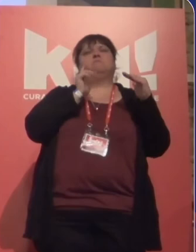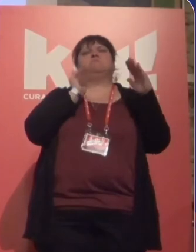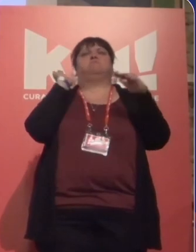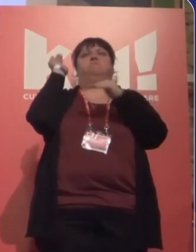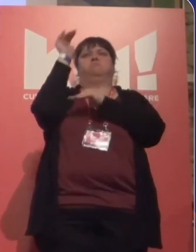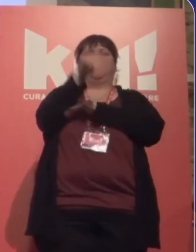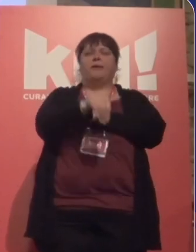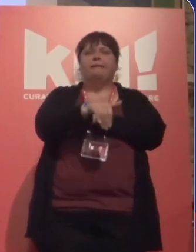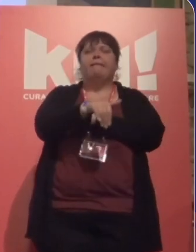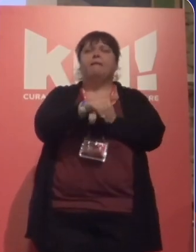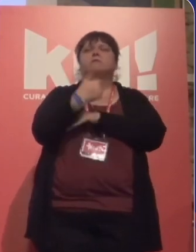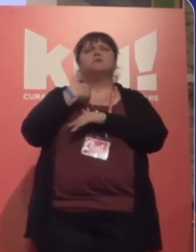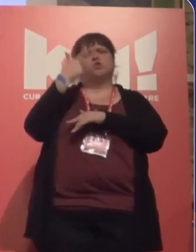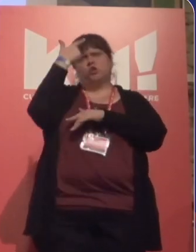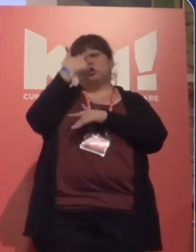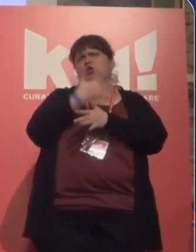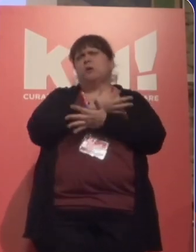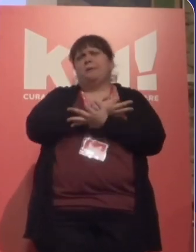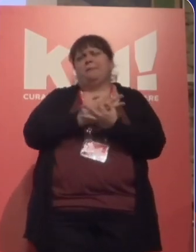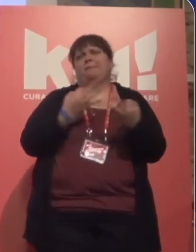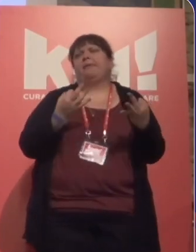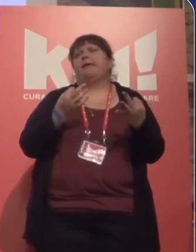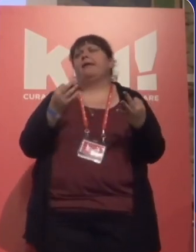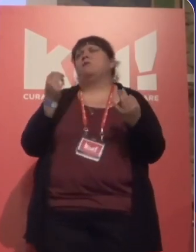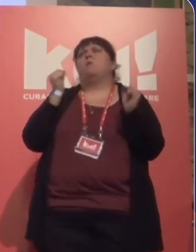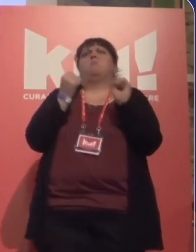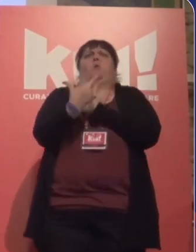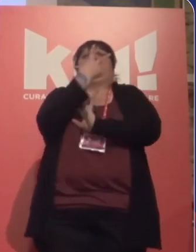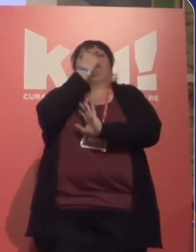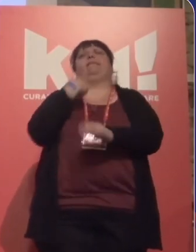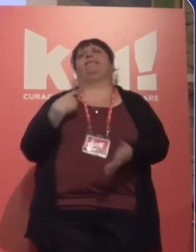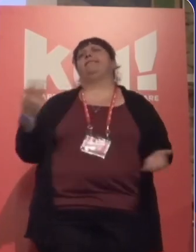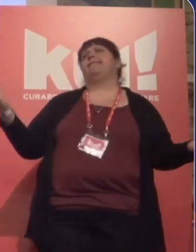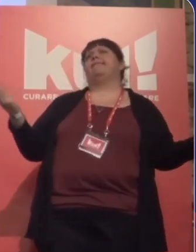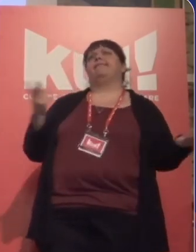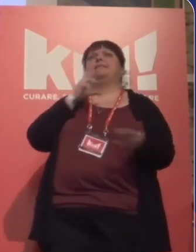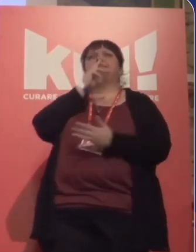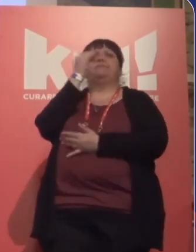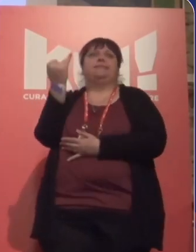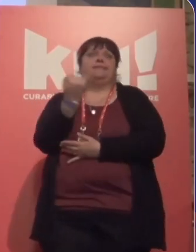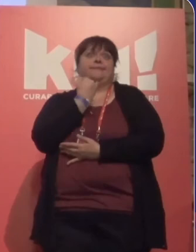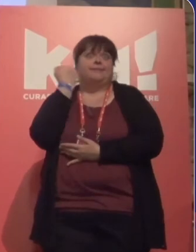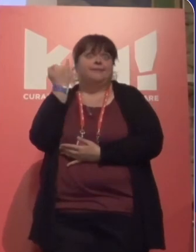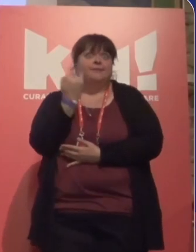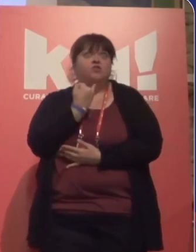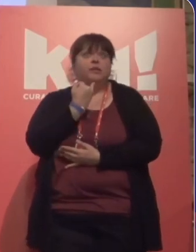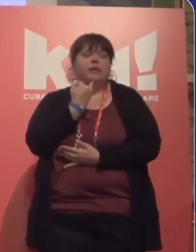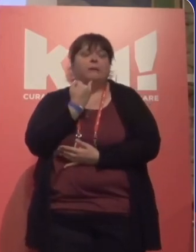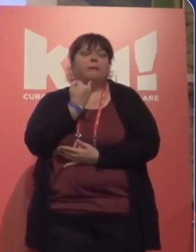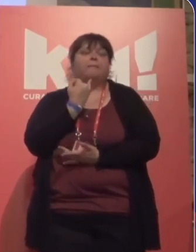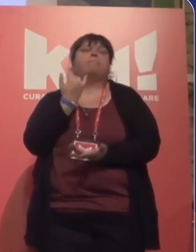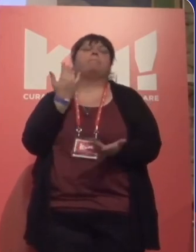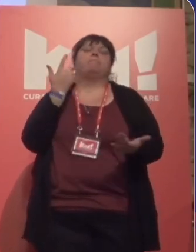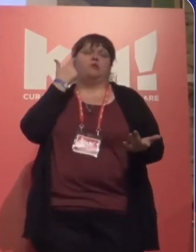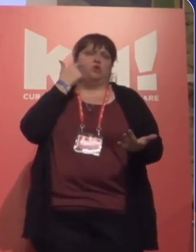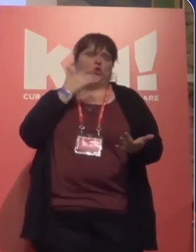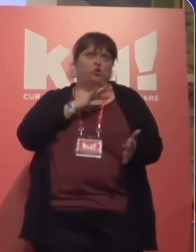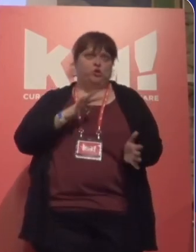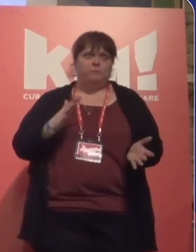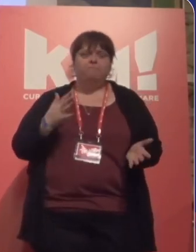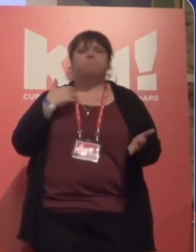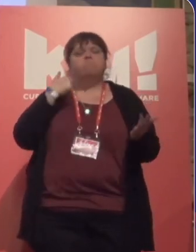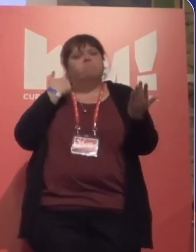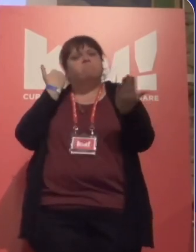di voi potranno direbbe facile la fai facile come si fa io propongo di cambiare